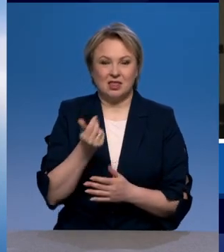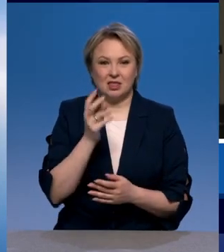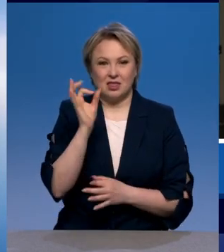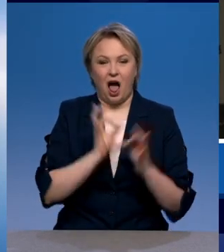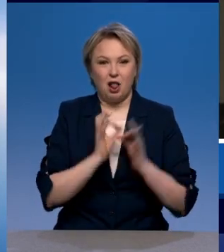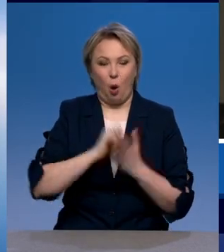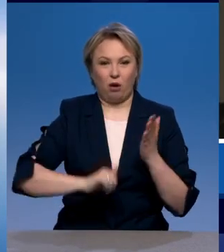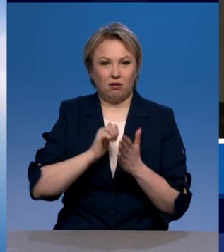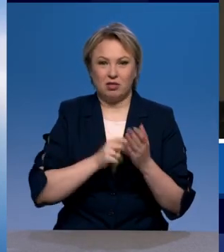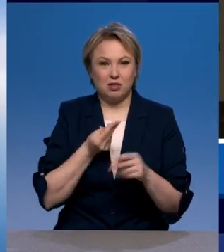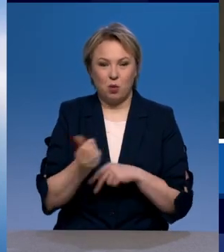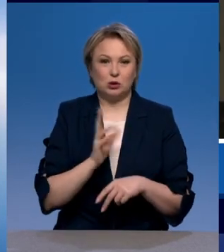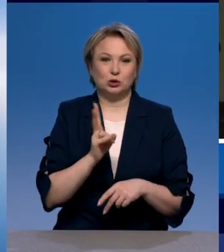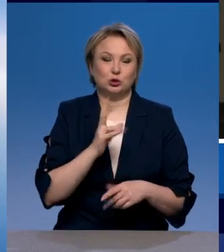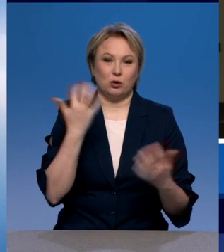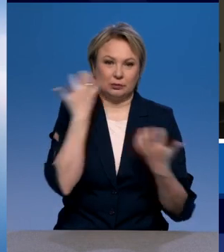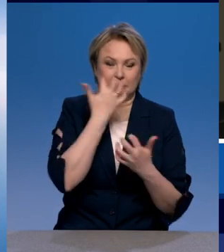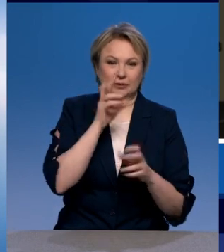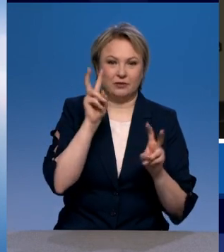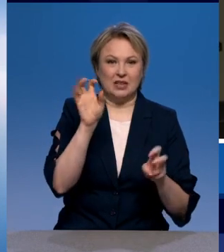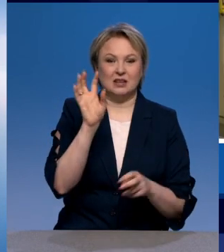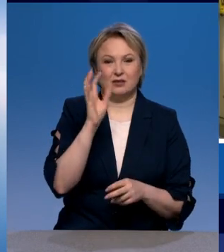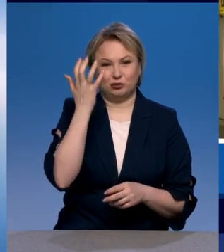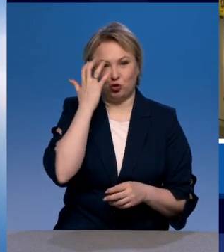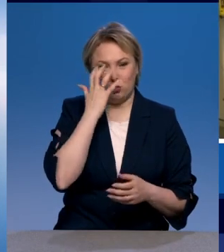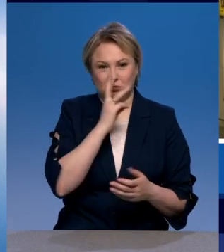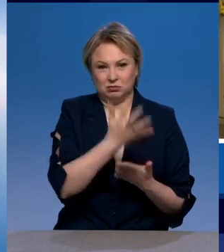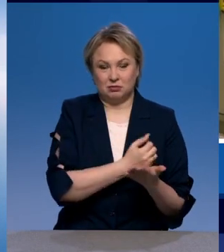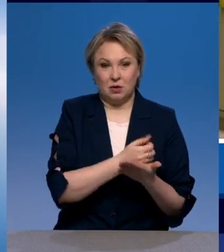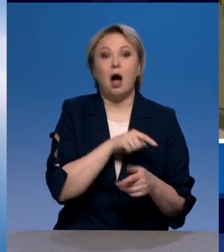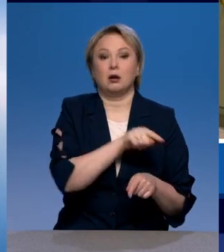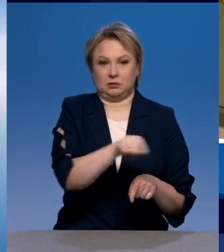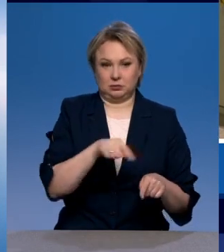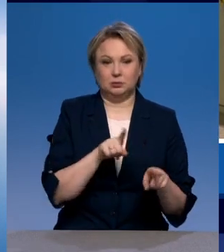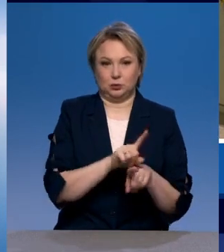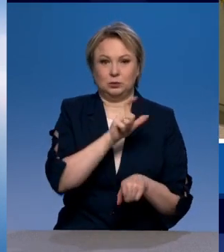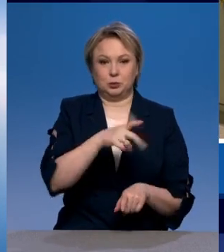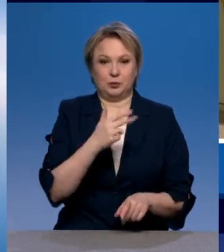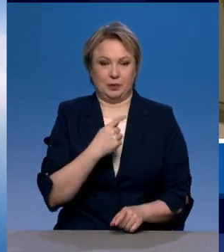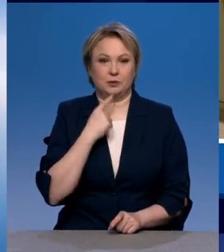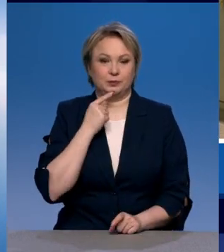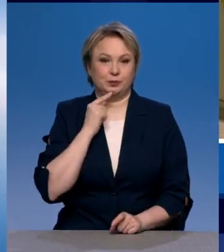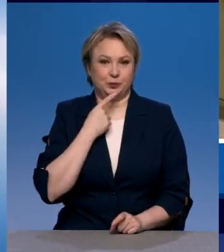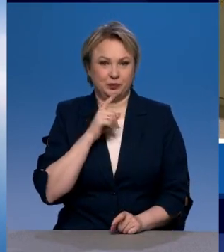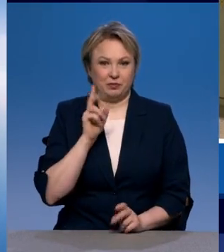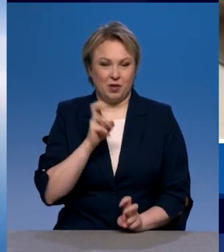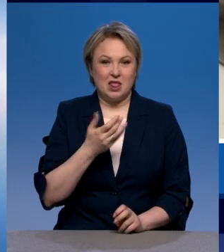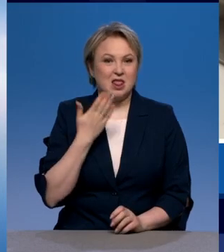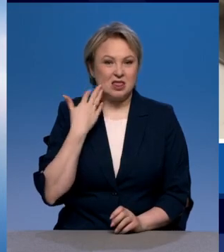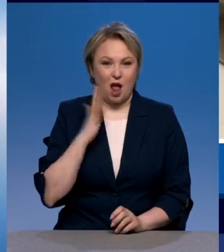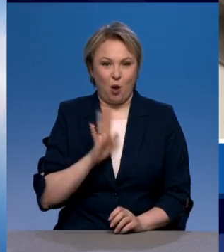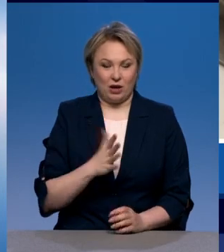И для них наступят непростые дни. Единственное, что должно, может быть, нас немного охладить